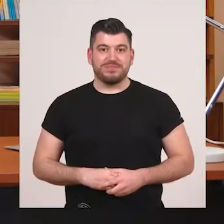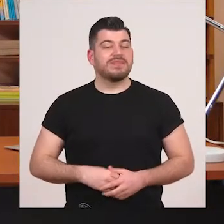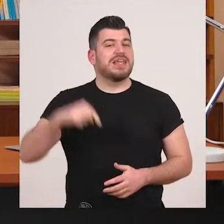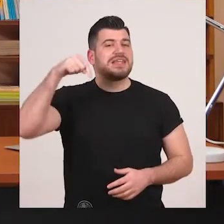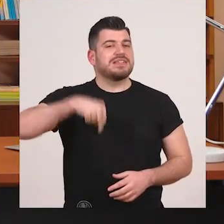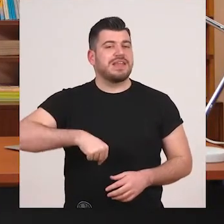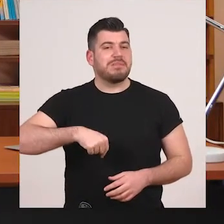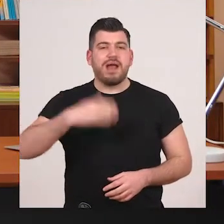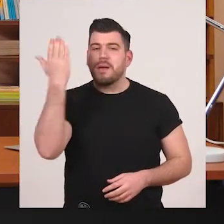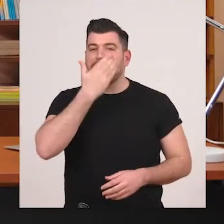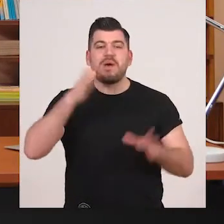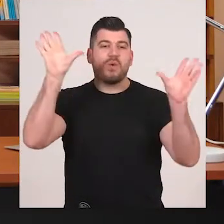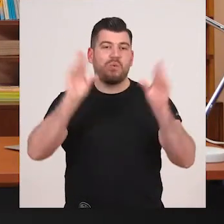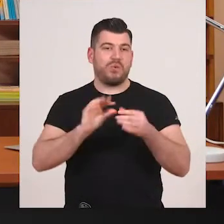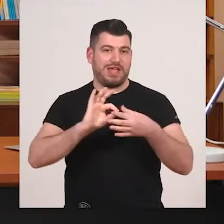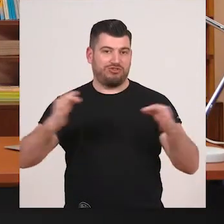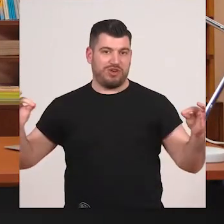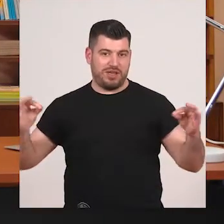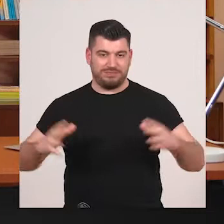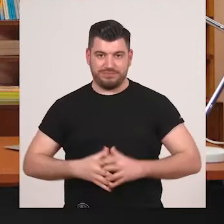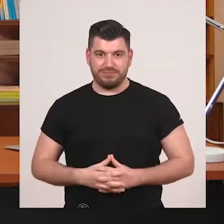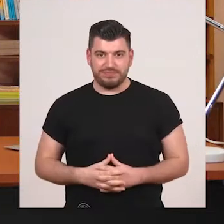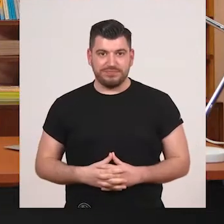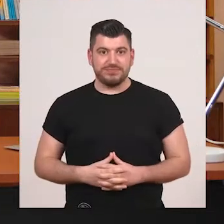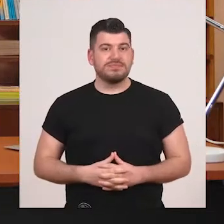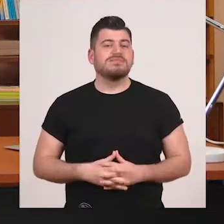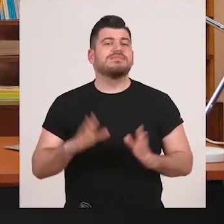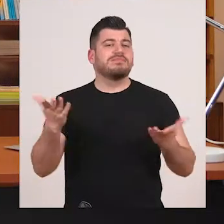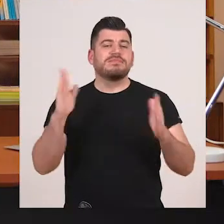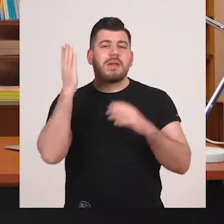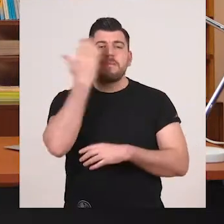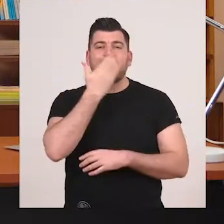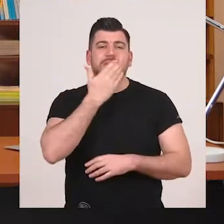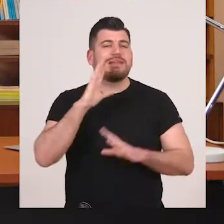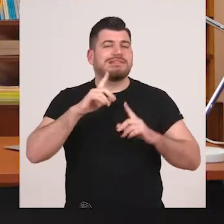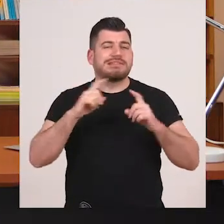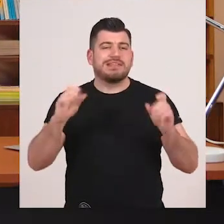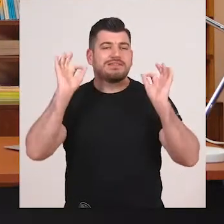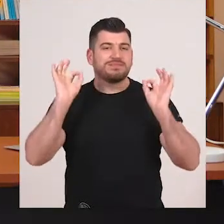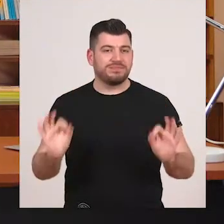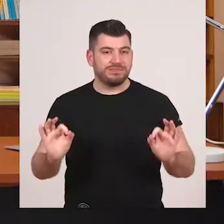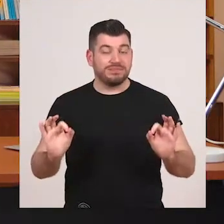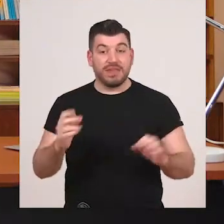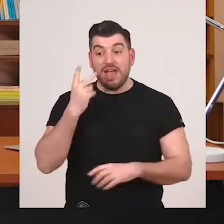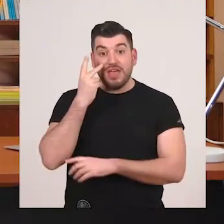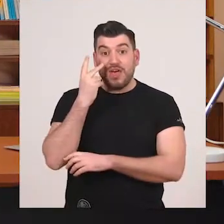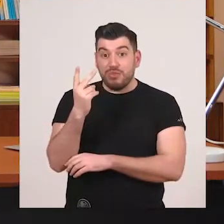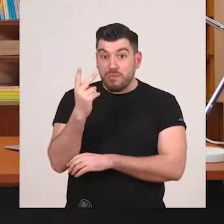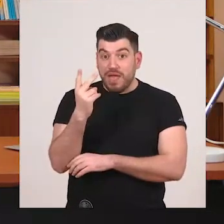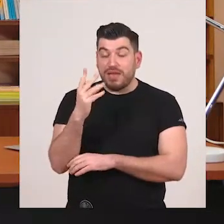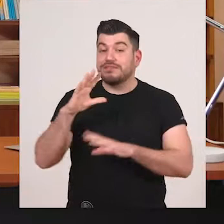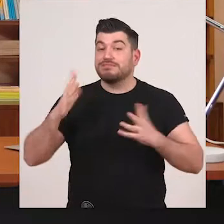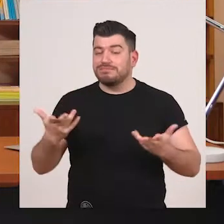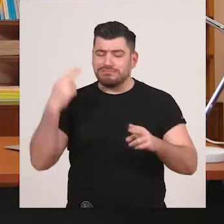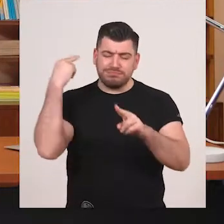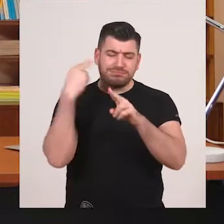Σήμερα θα έχουμε το μάθημα της ιστορίας. Και πιο συγκεκριμένα, θα εξετάσουμε μία από τις